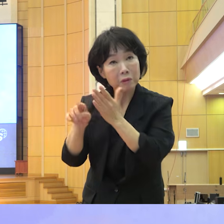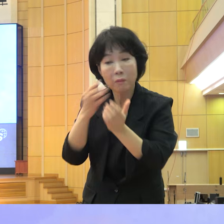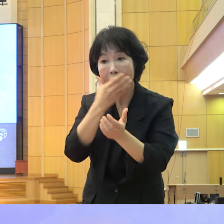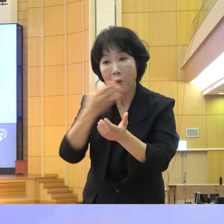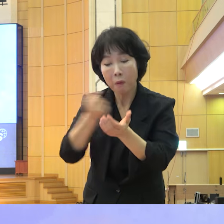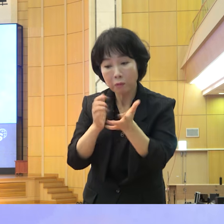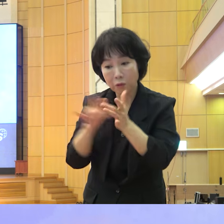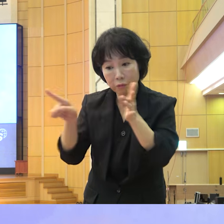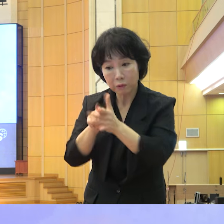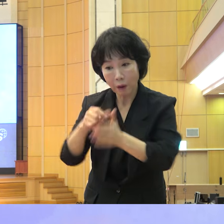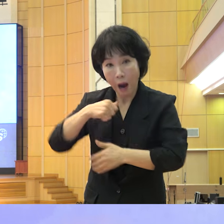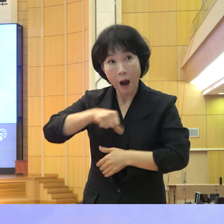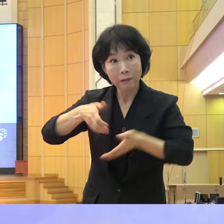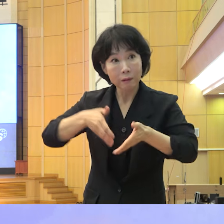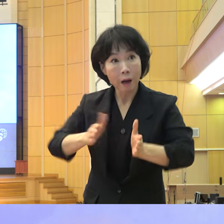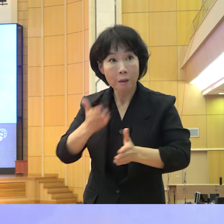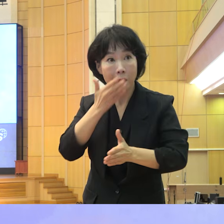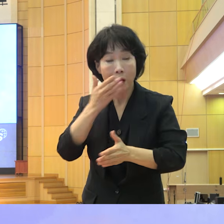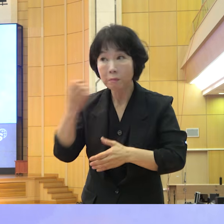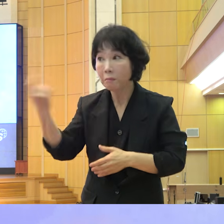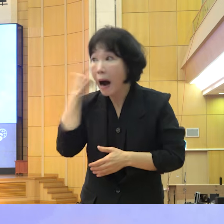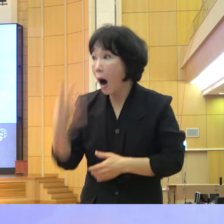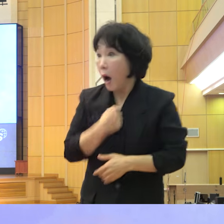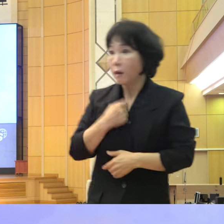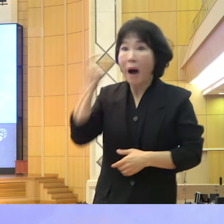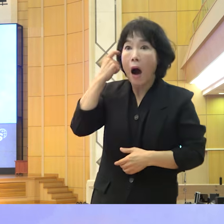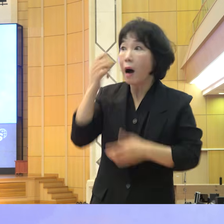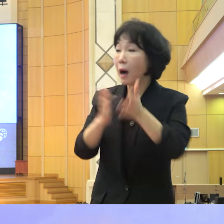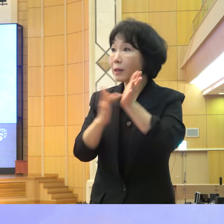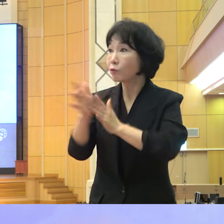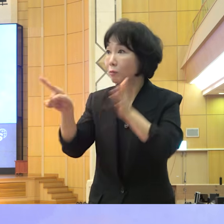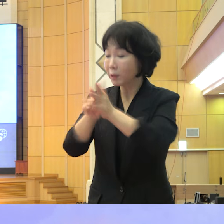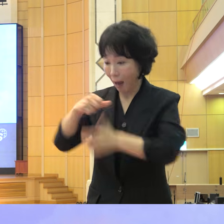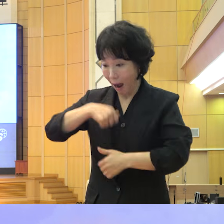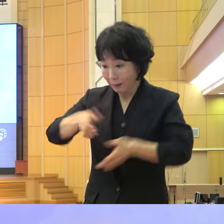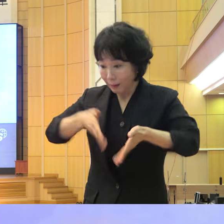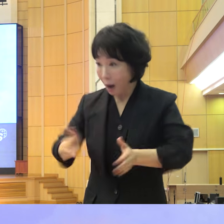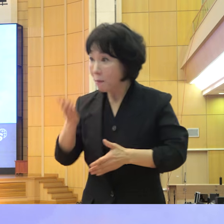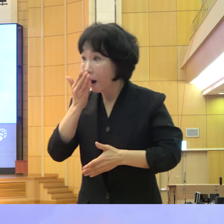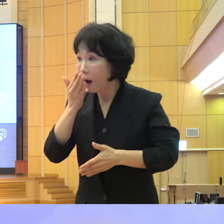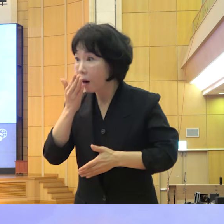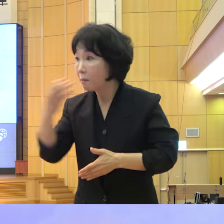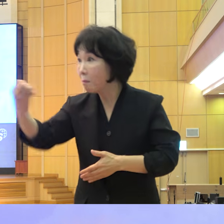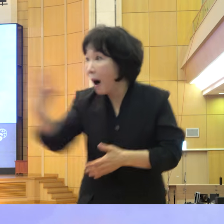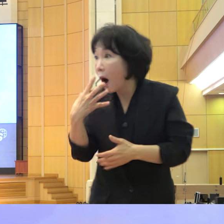믿으면 아들 낳고, 예수 믿으면 뭐 병 고침 받고 그랬잖아.